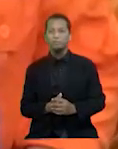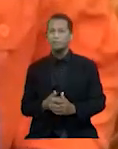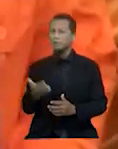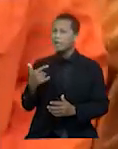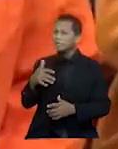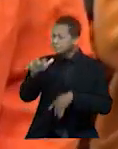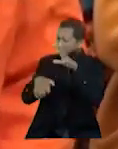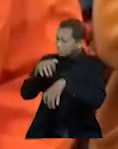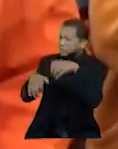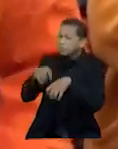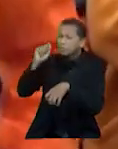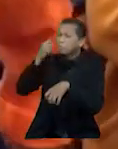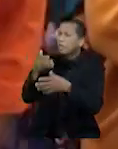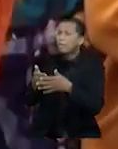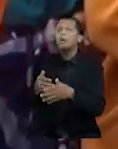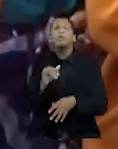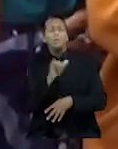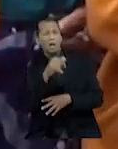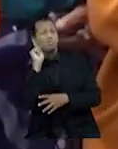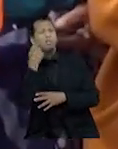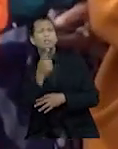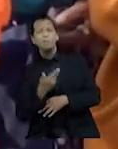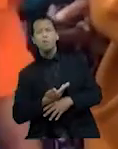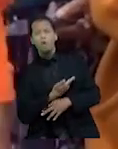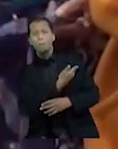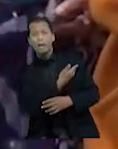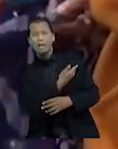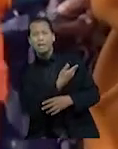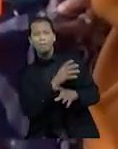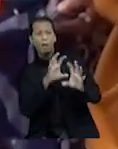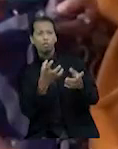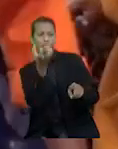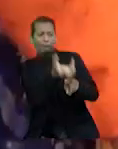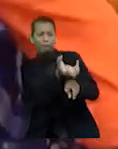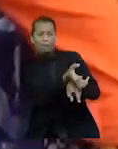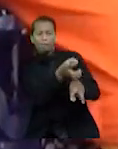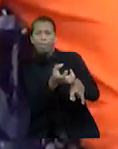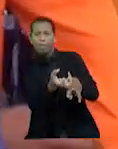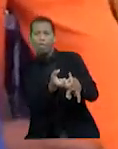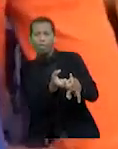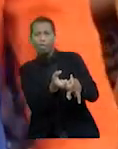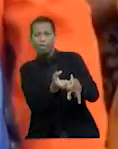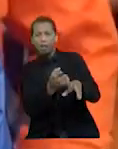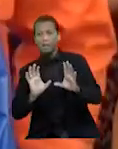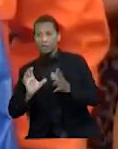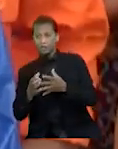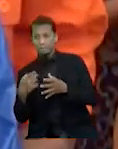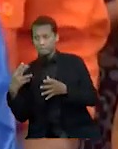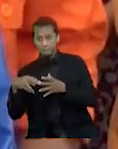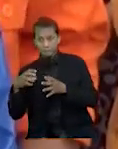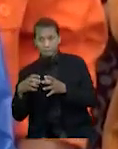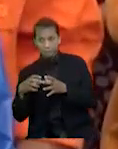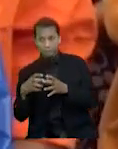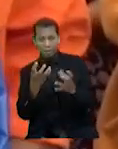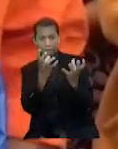korban terhimpit oleh TPT dan bebatuan sehingga tim memerlukan untuk menghancurkan